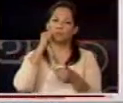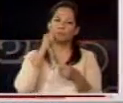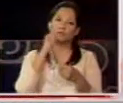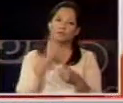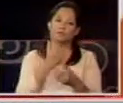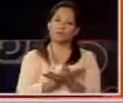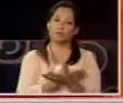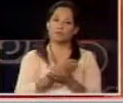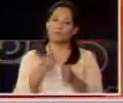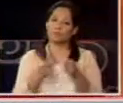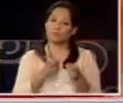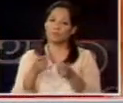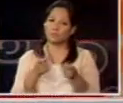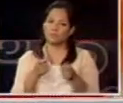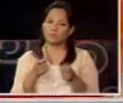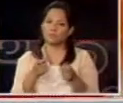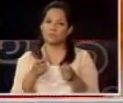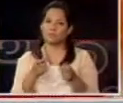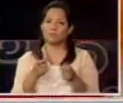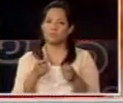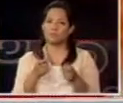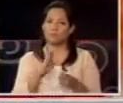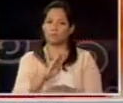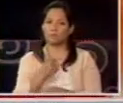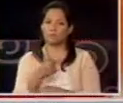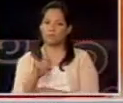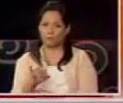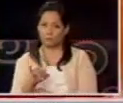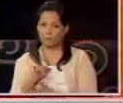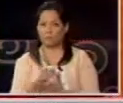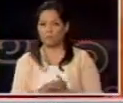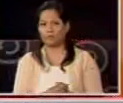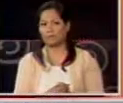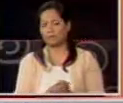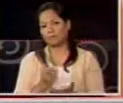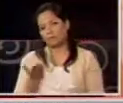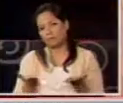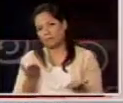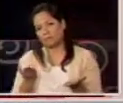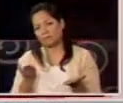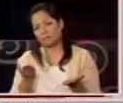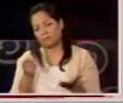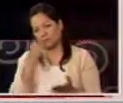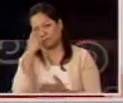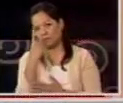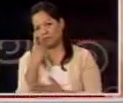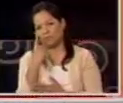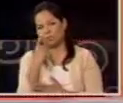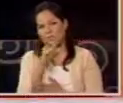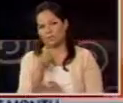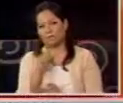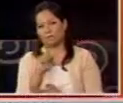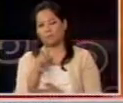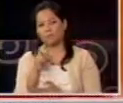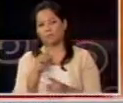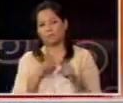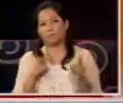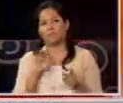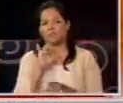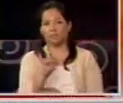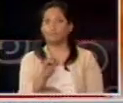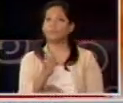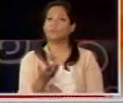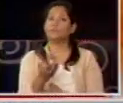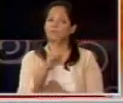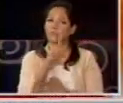majority-ing control na sa BGEI. Siguro po, naiintindihan ko yung katanungan ninyo. Pero po yung katanungan na yan ay